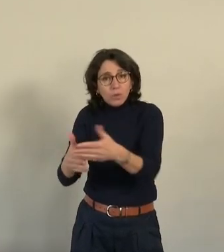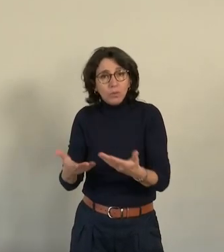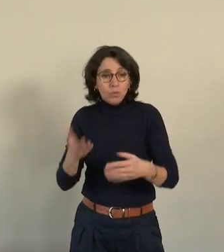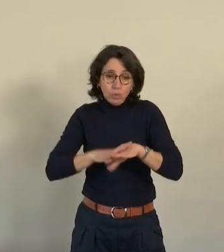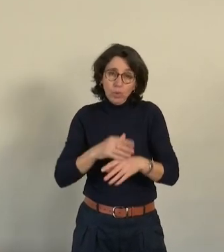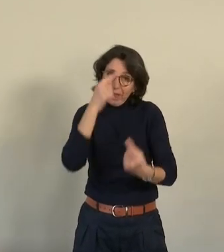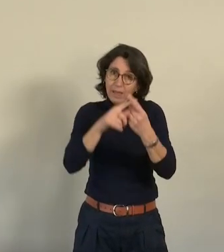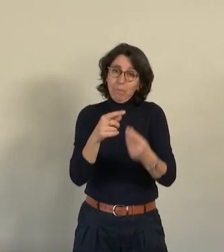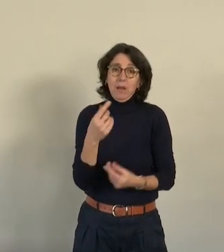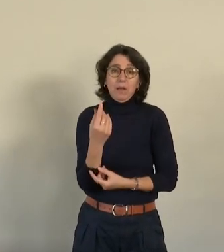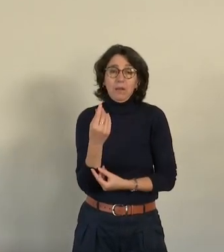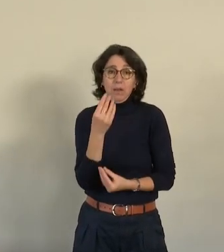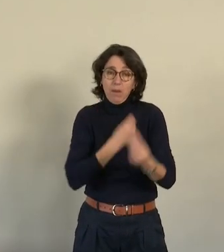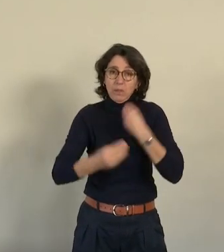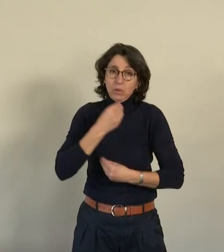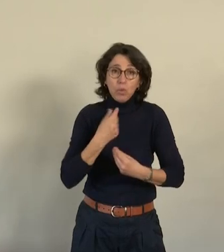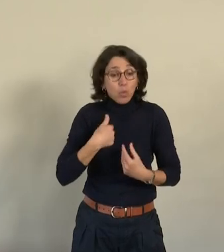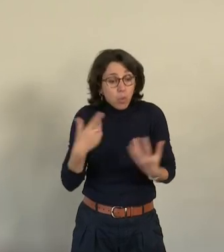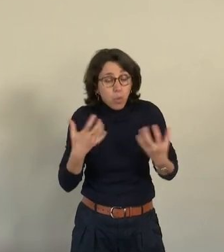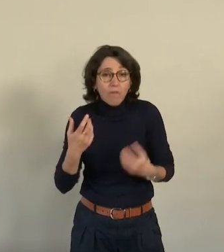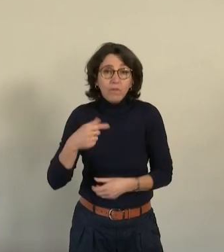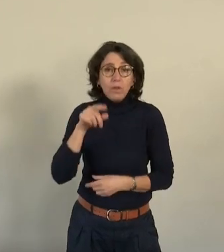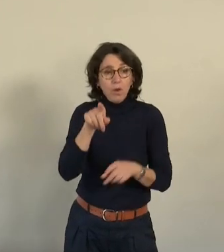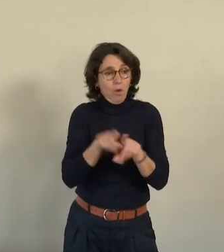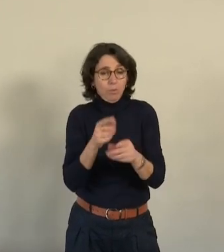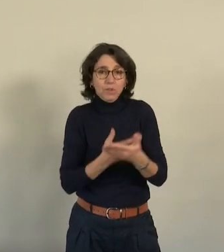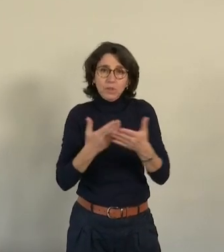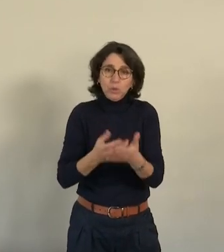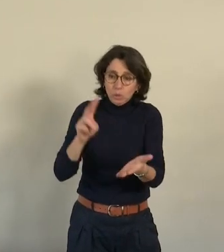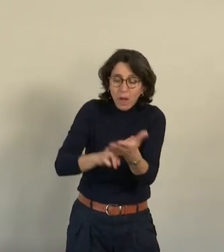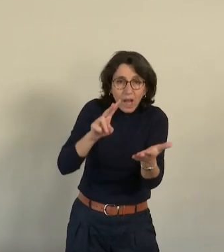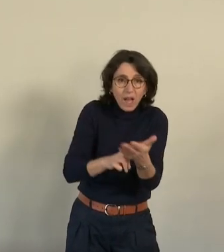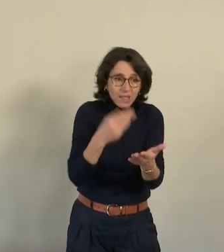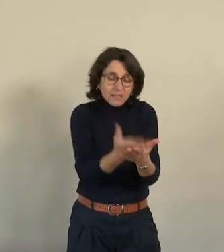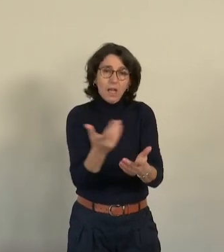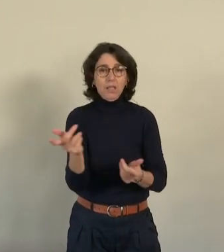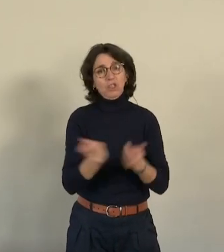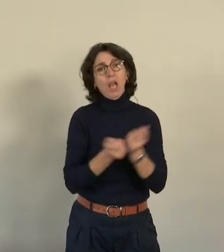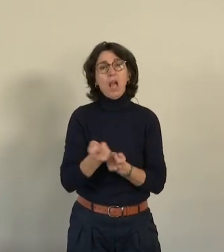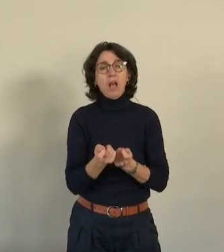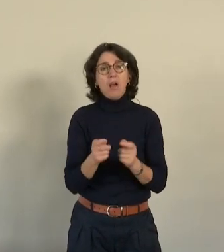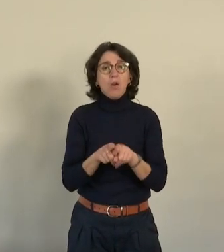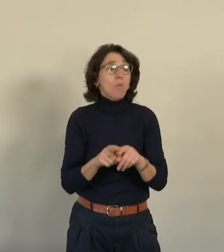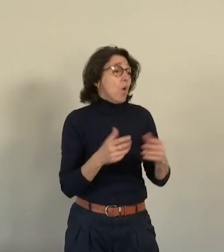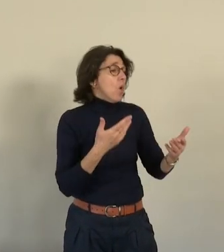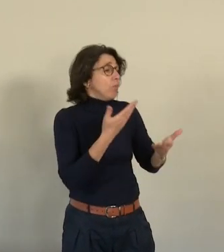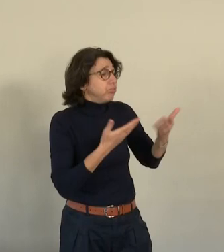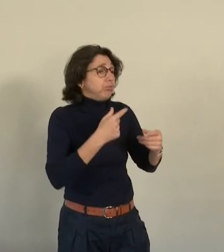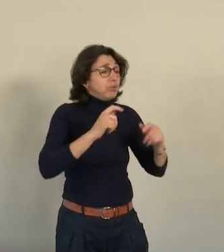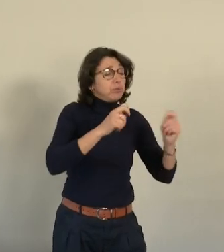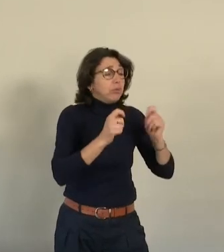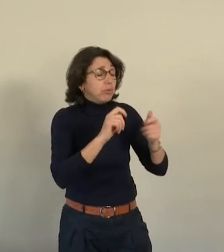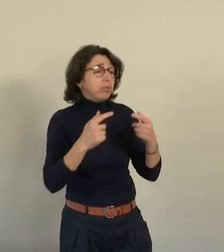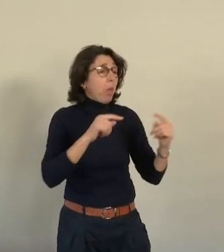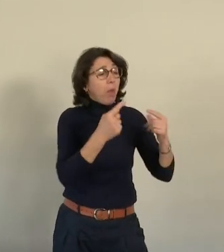alimentaire nous aimerions que vous preniez en compte la réalité des problématiques grand oblois plutôt que de délibérer de façon cadre sur